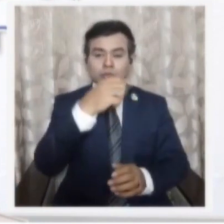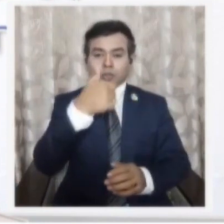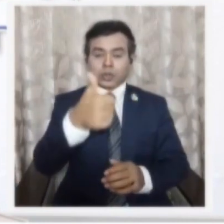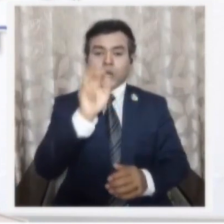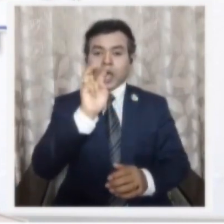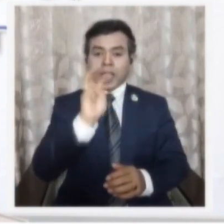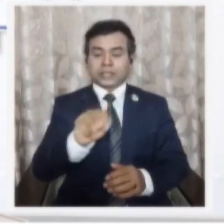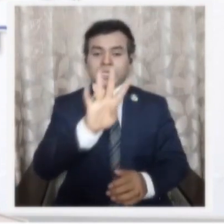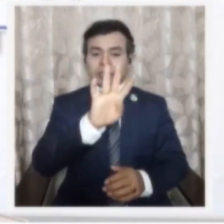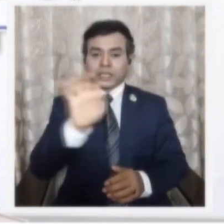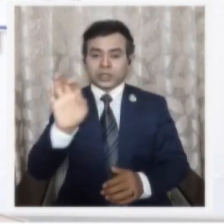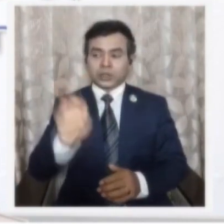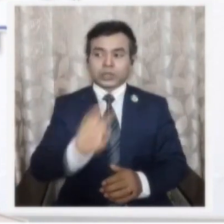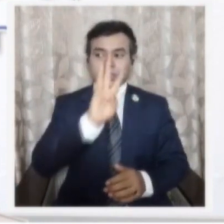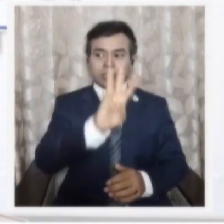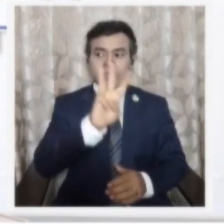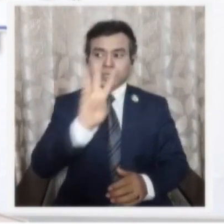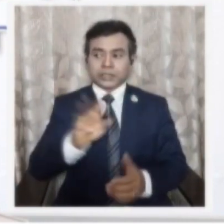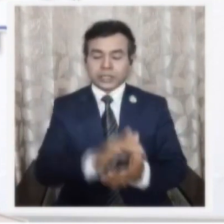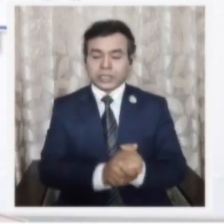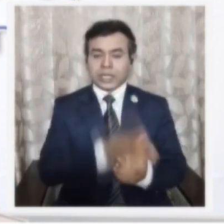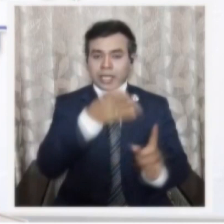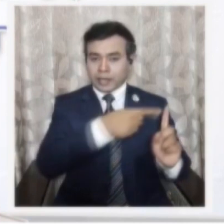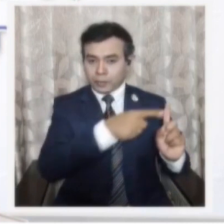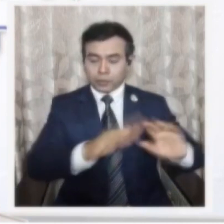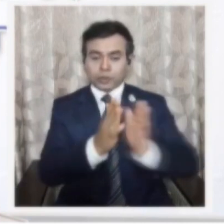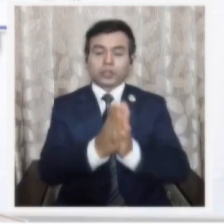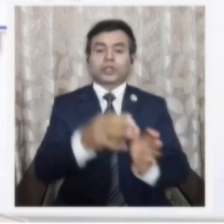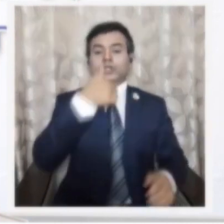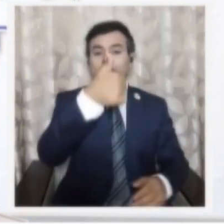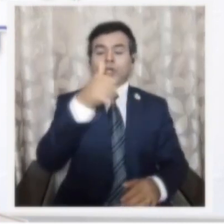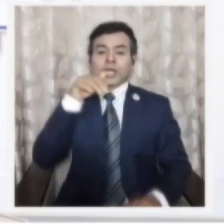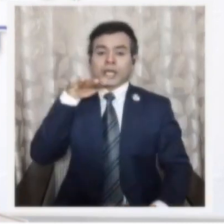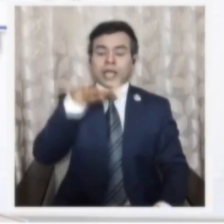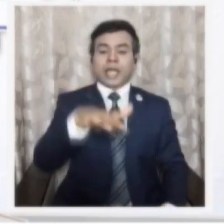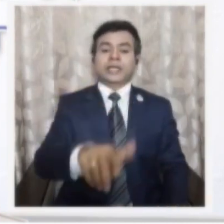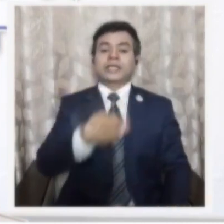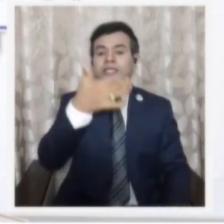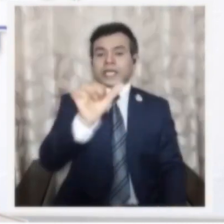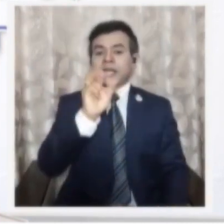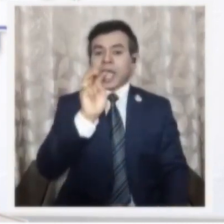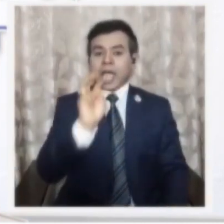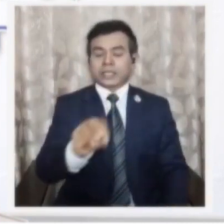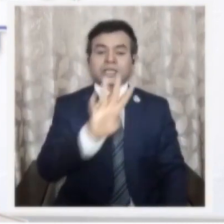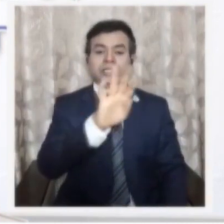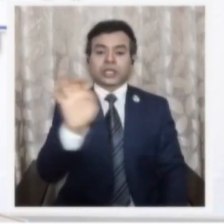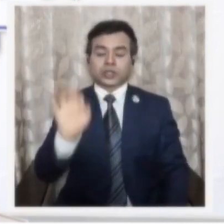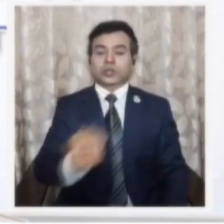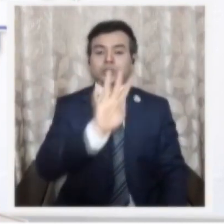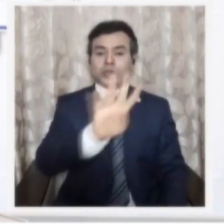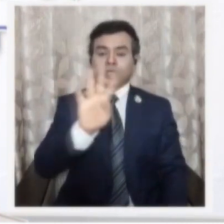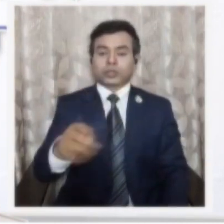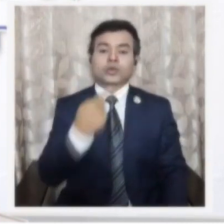24 ঘন্টায় নমুনা পরীক্ষা হয়েছে 16,433টি এবং এ পর্যন্ত নমুনা পরীক্ষা হয়েছে